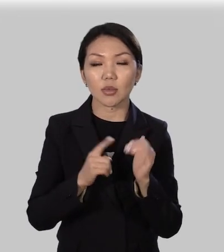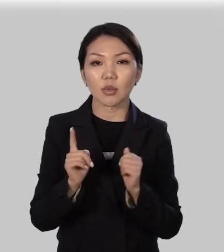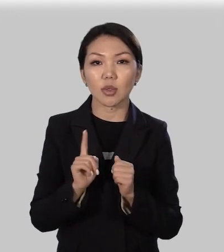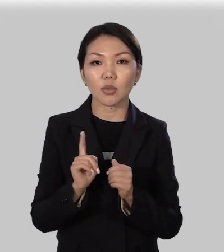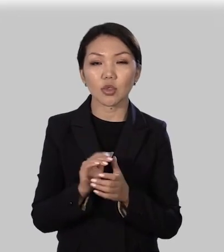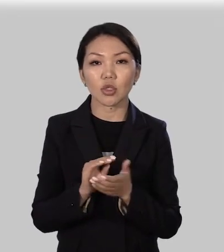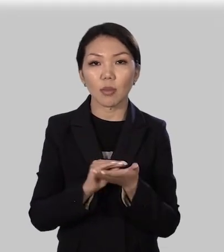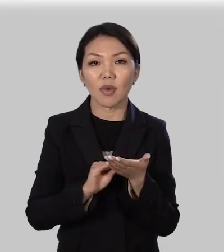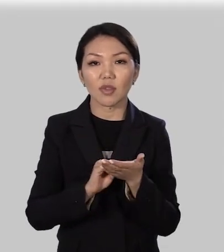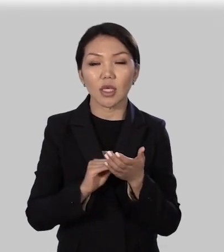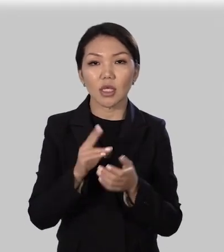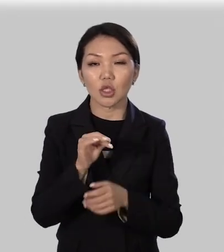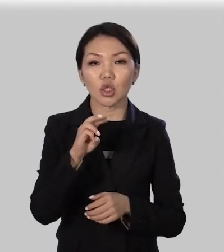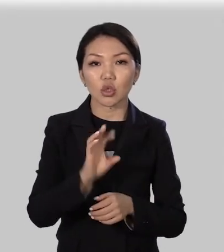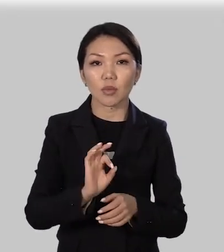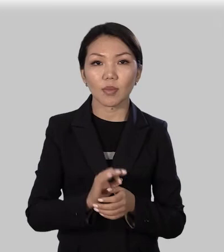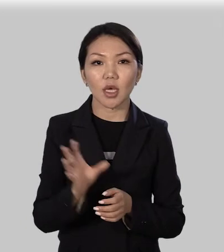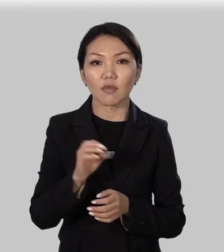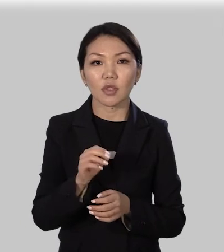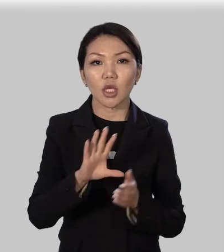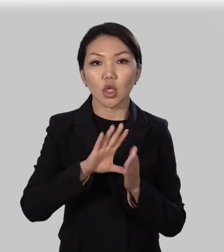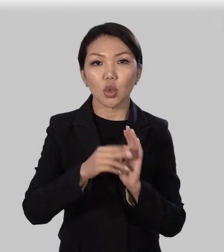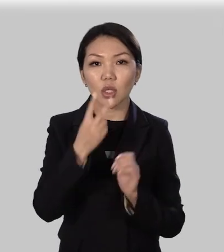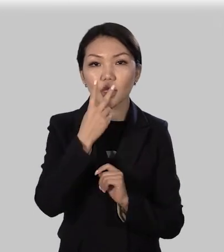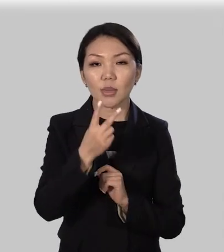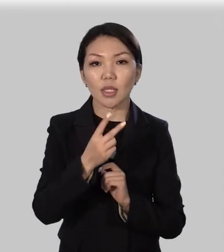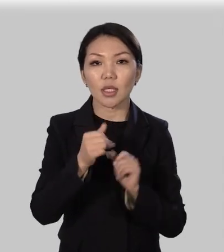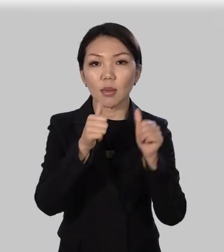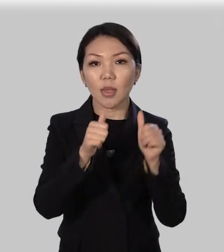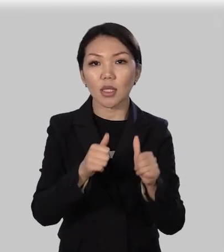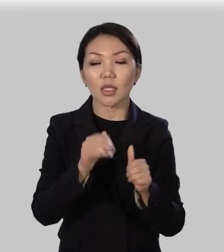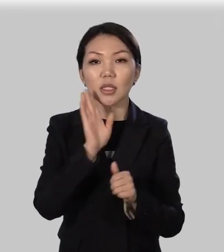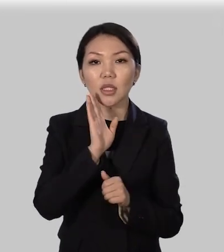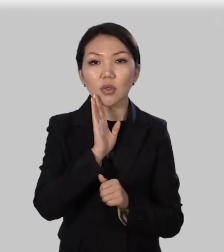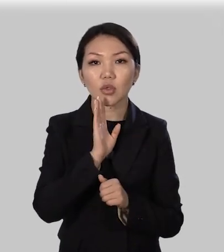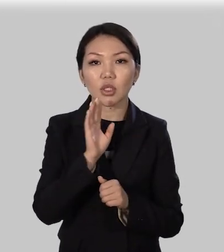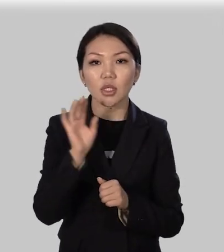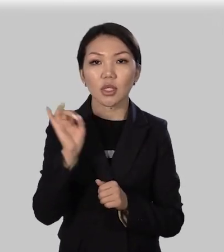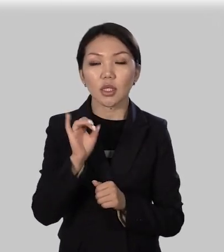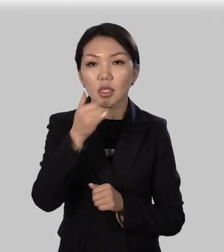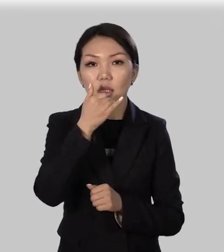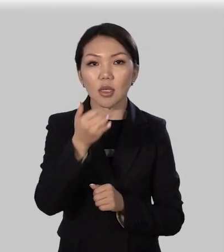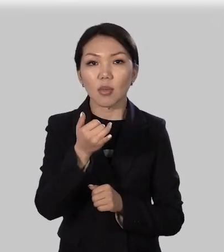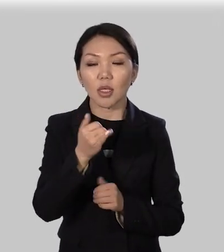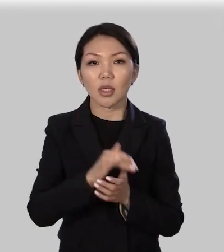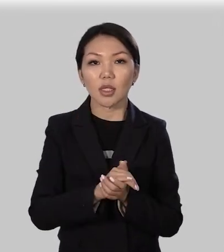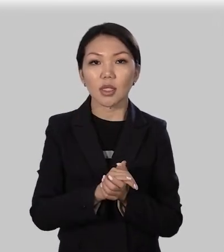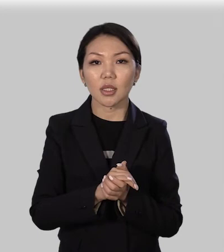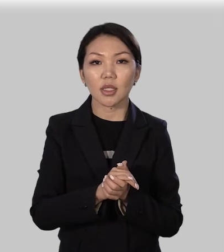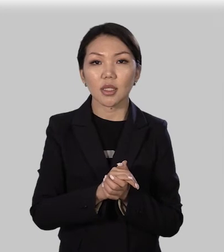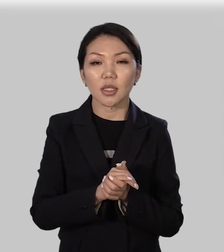Все долго смотрели на портрет девушки и не могли отвести от него глаз, особенно когда художник стоял